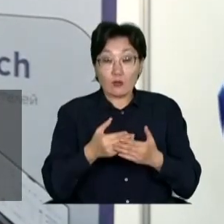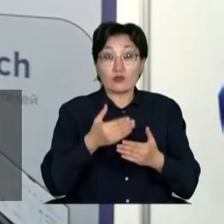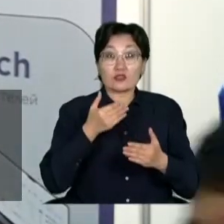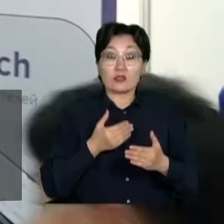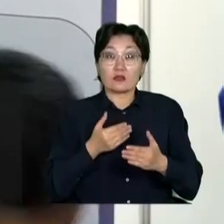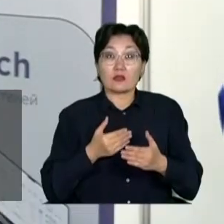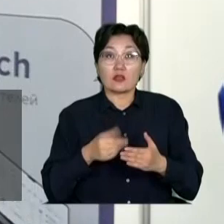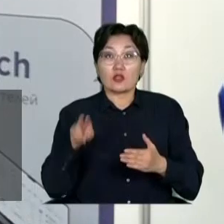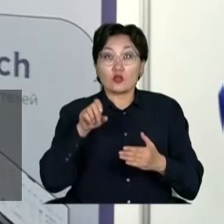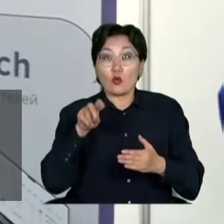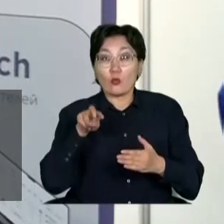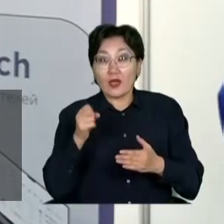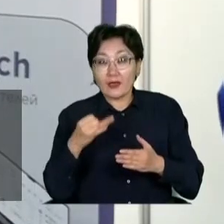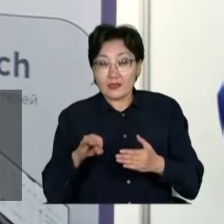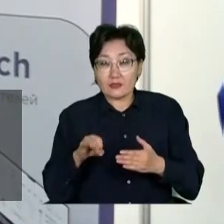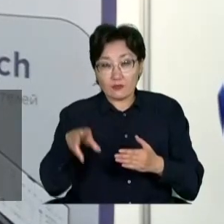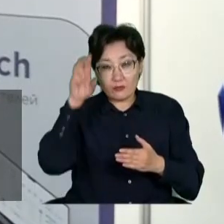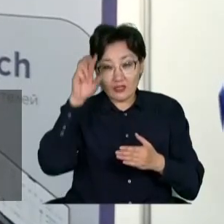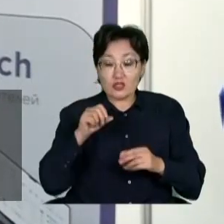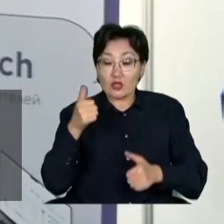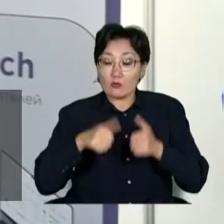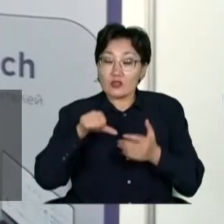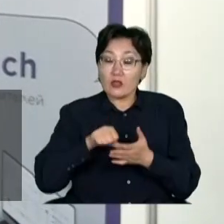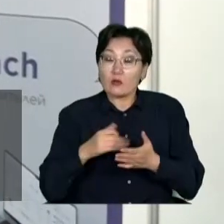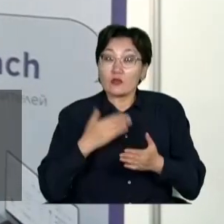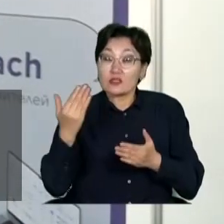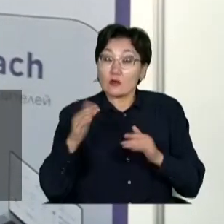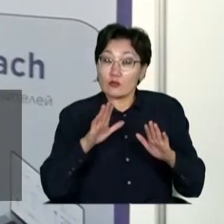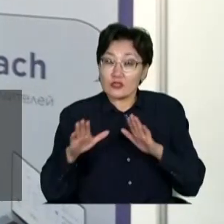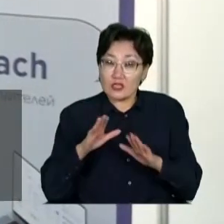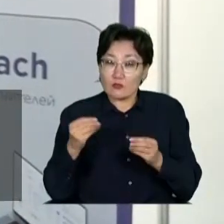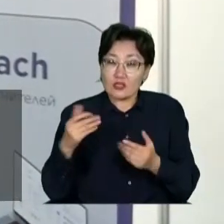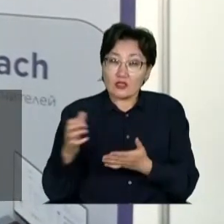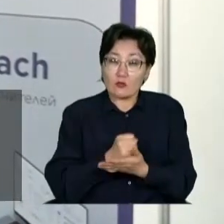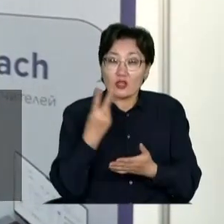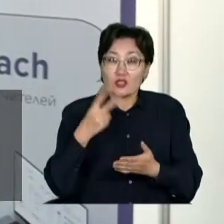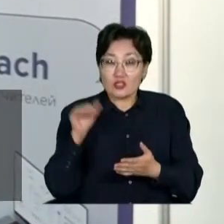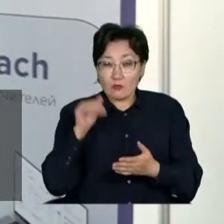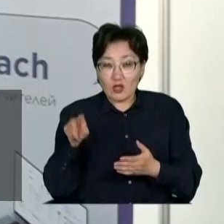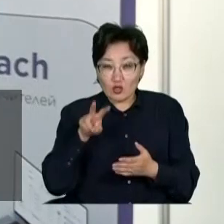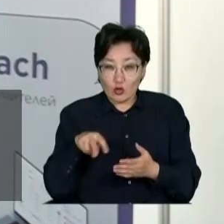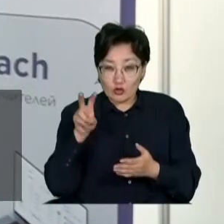Дубай GTX жарысына қатыстық. Ол көрмеде біз инвестициялар ұттық, және 20 мың доллар